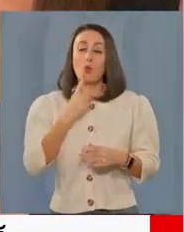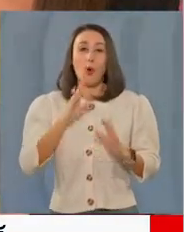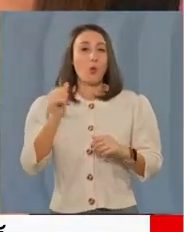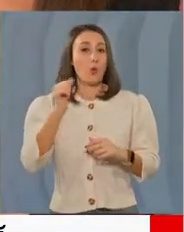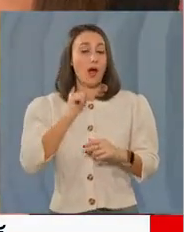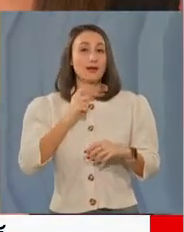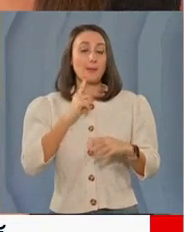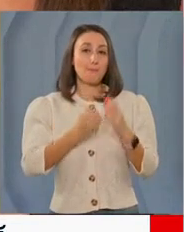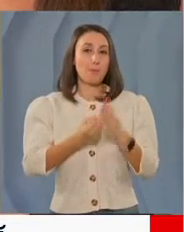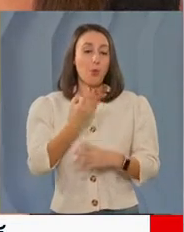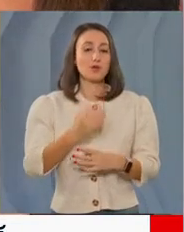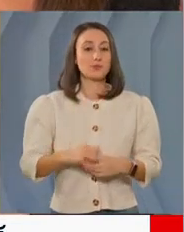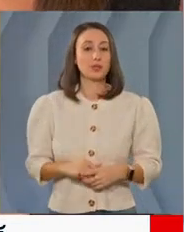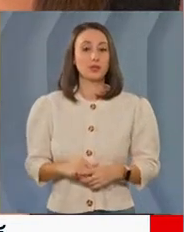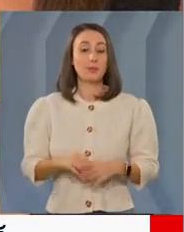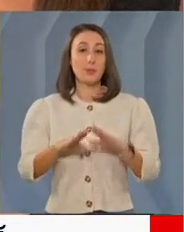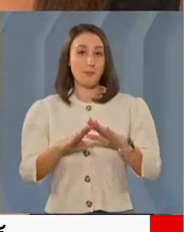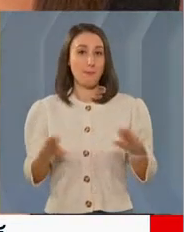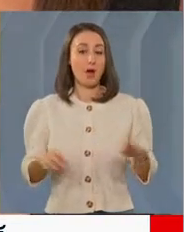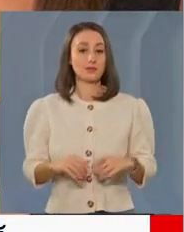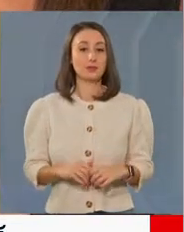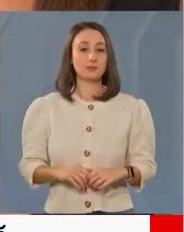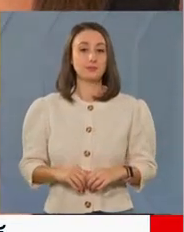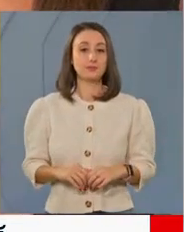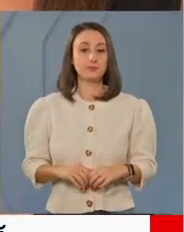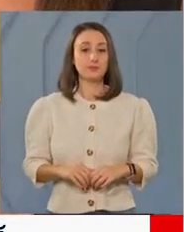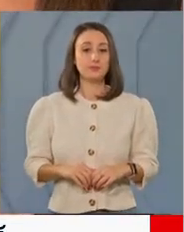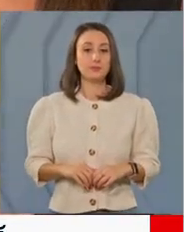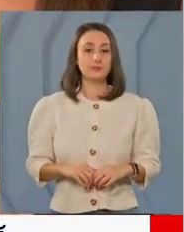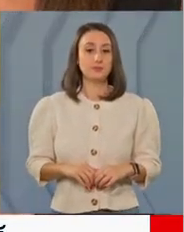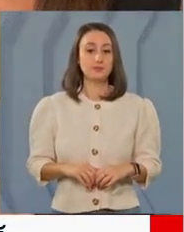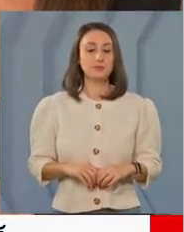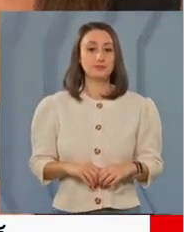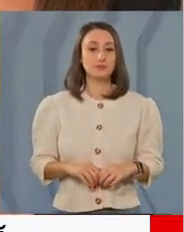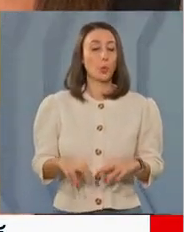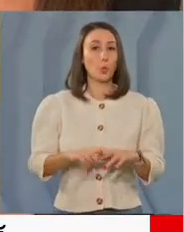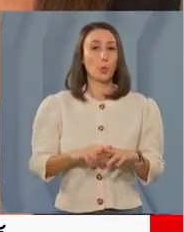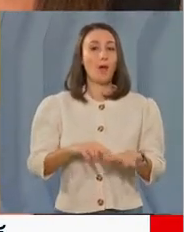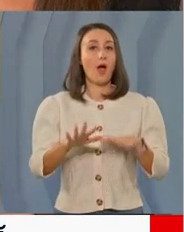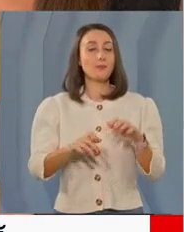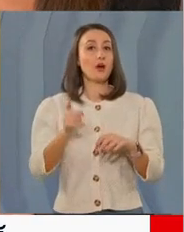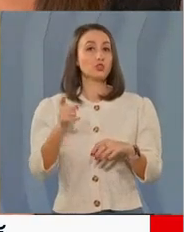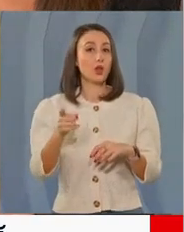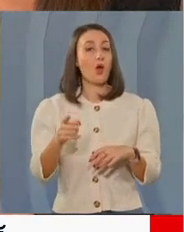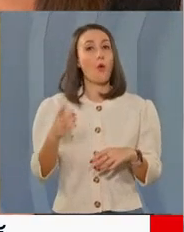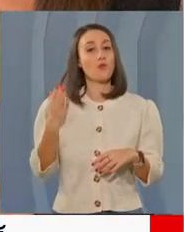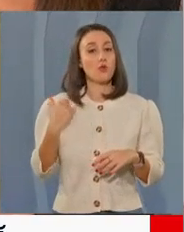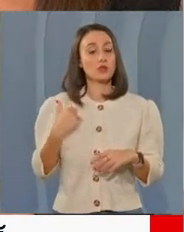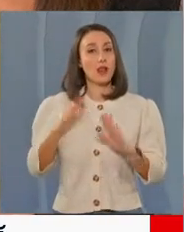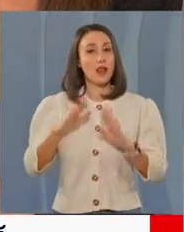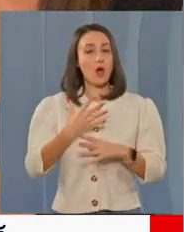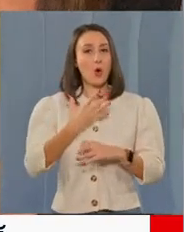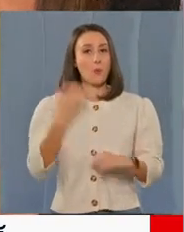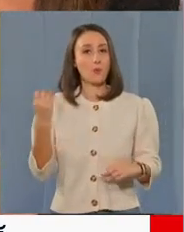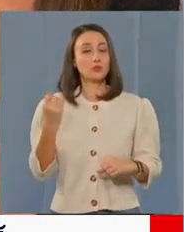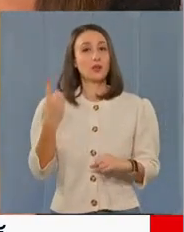atât de proaspătă pe masă, pe masa de Crăciun, ca și când animalele respective ar fi fost